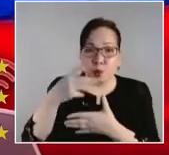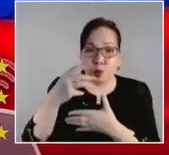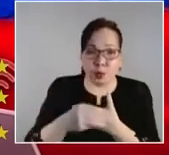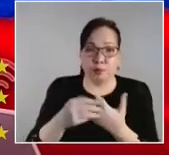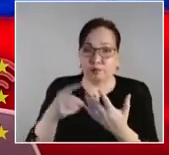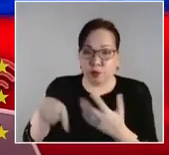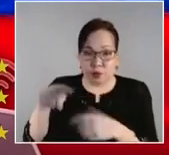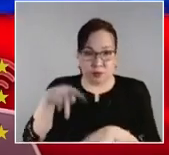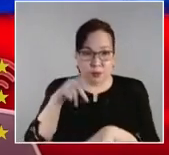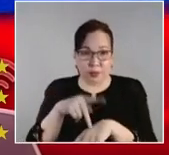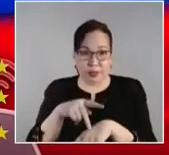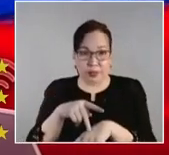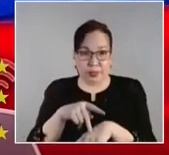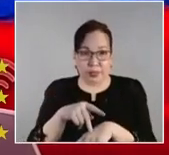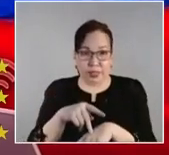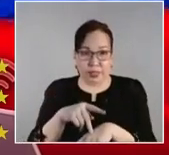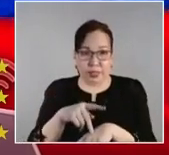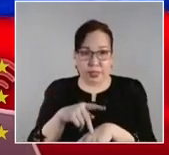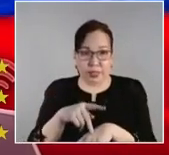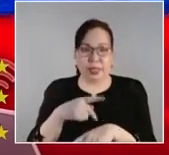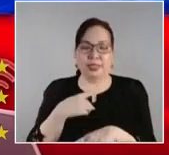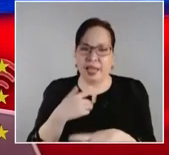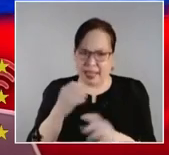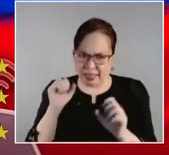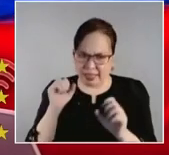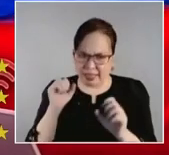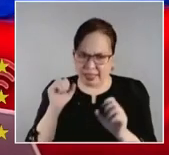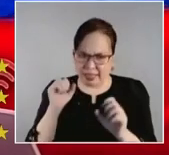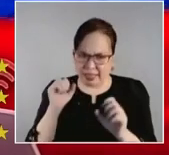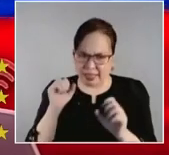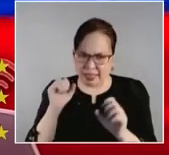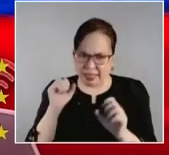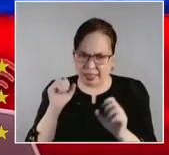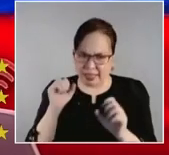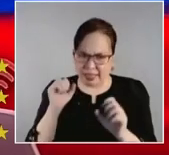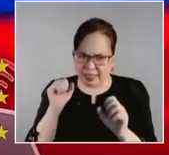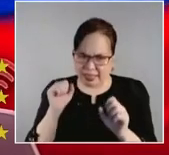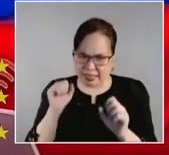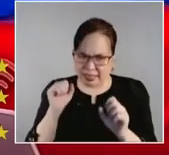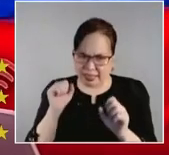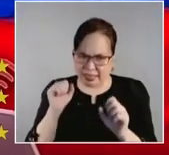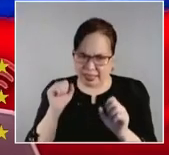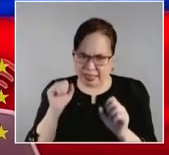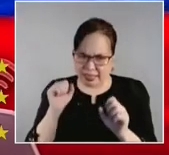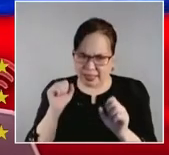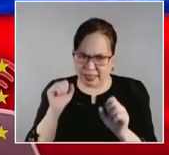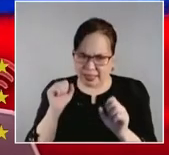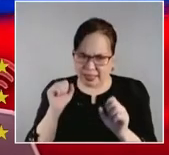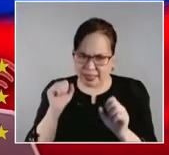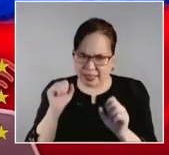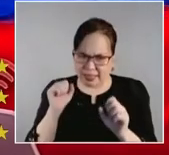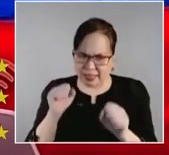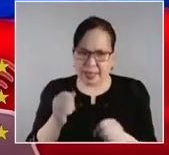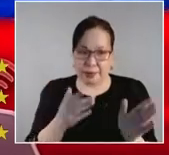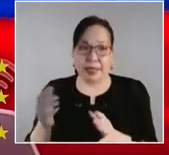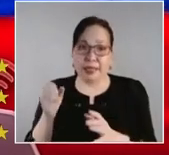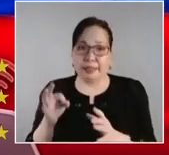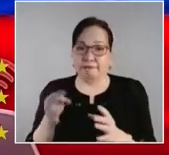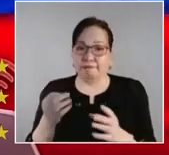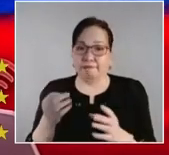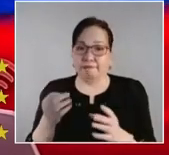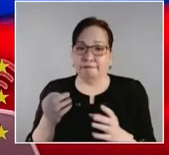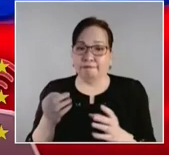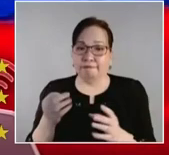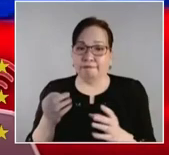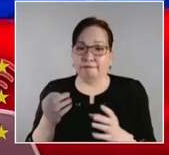and I could do that better if given the chance to work as perhaps as the Secretary